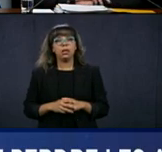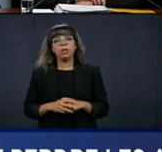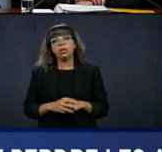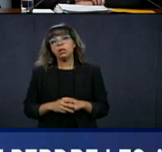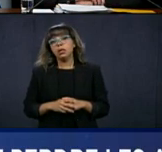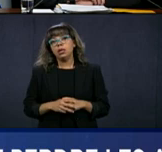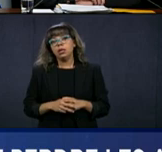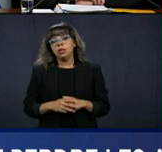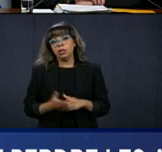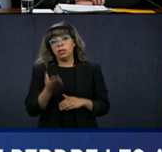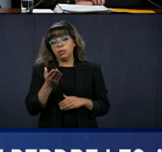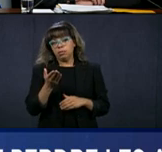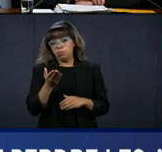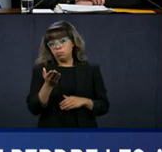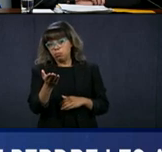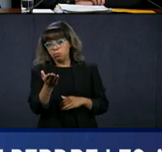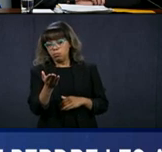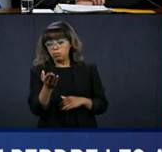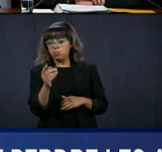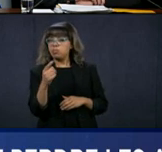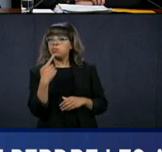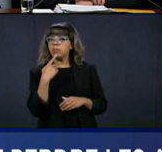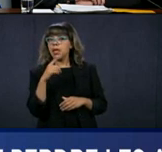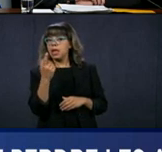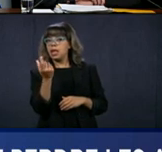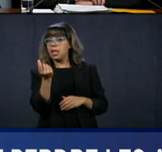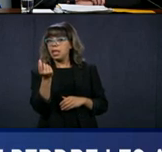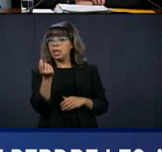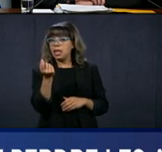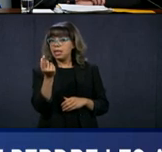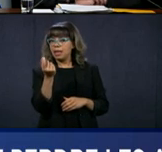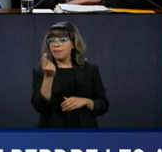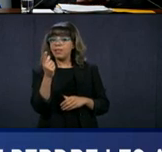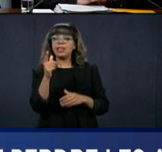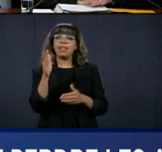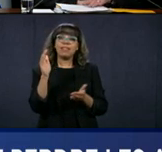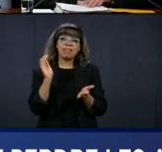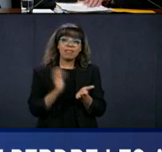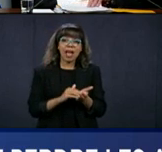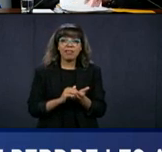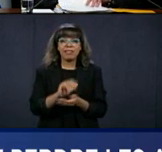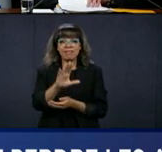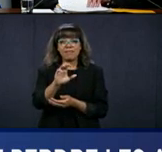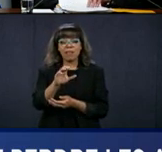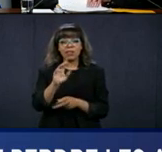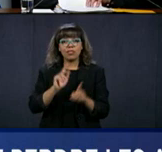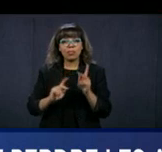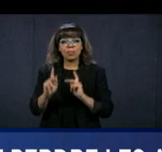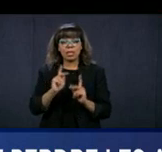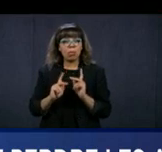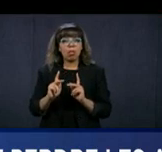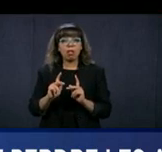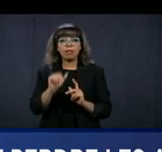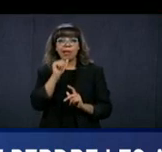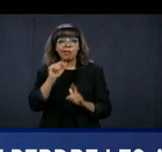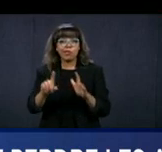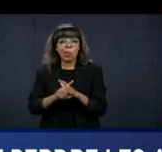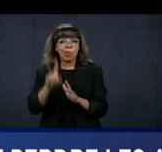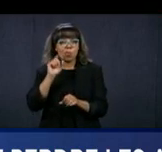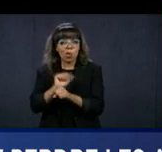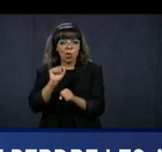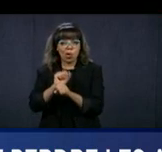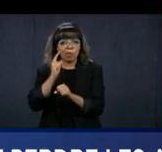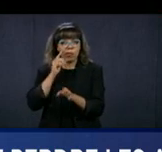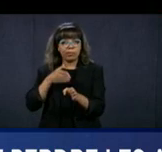Qu'est-ce que vous faites pour obtenir les plus de pour remplacer les 11 000 employés du secteur de la santé qui